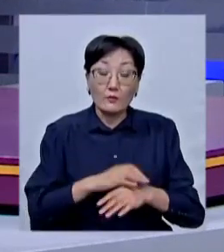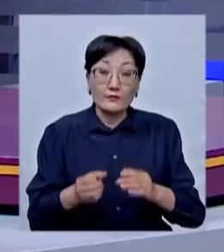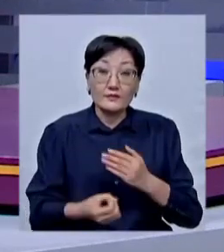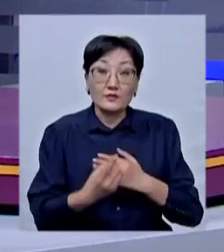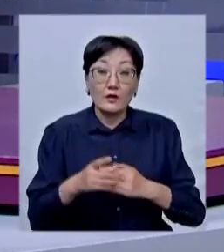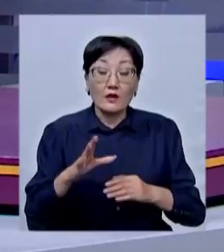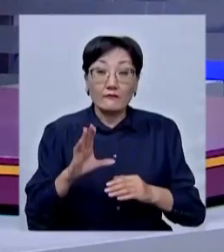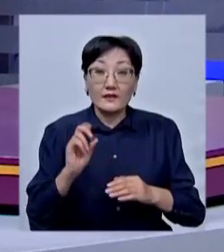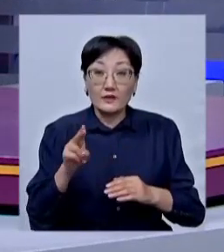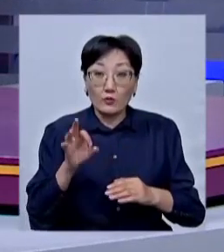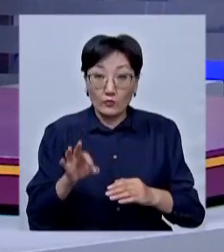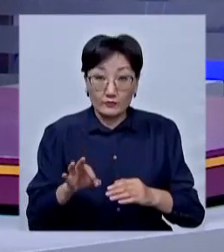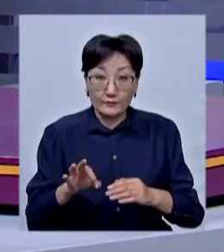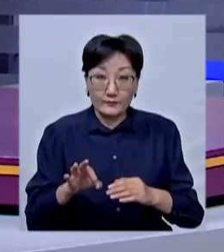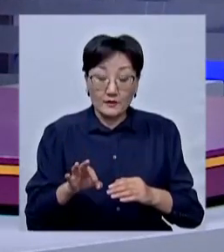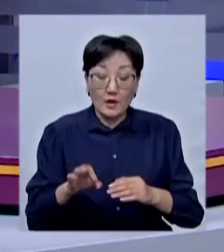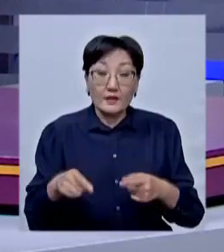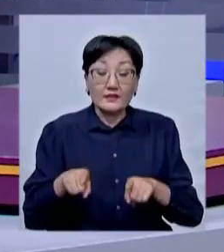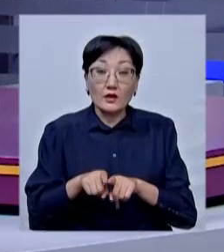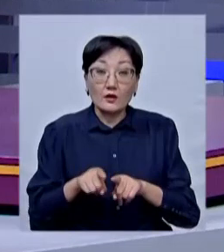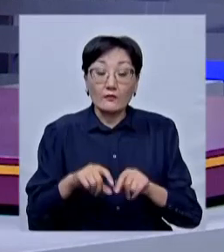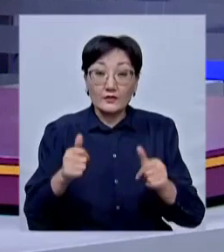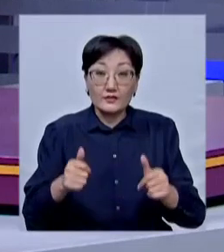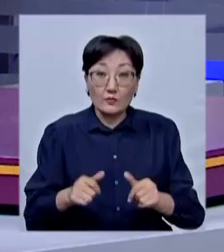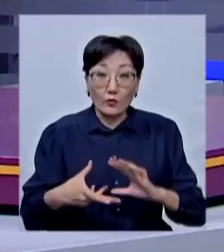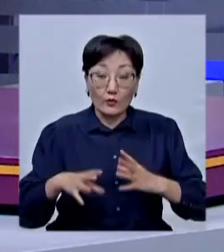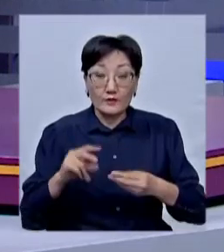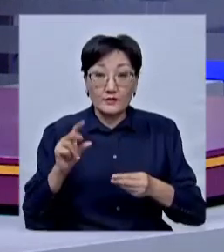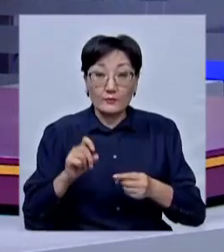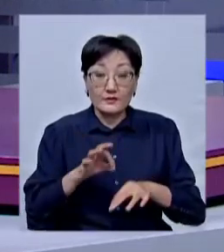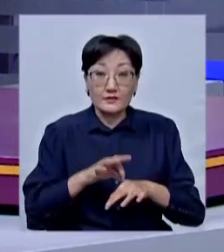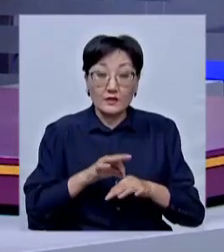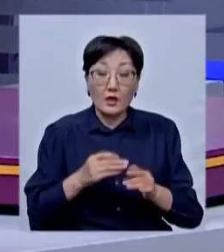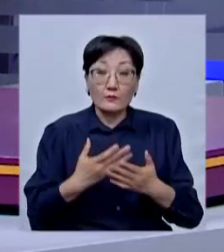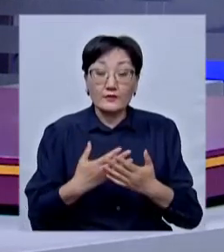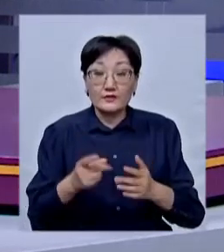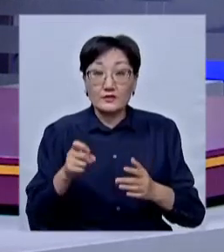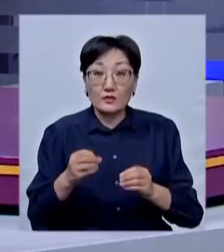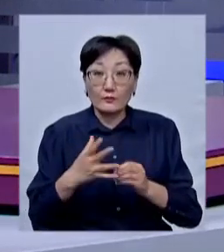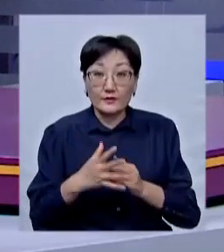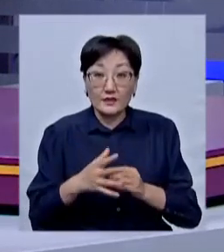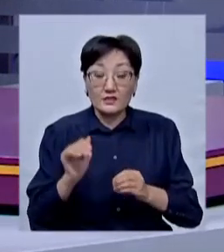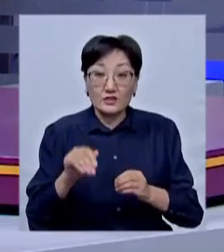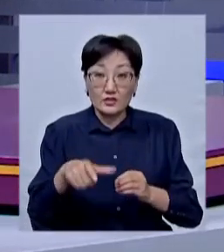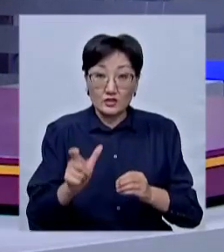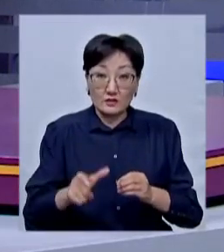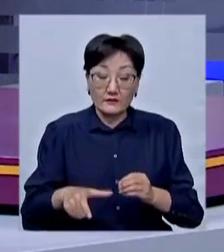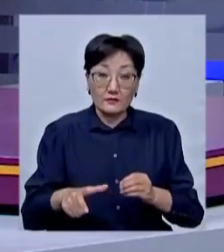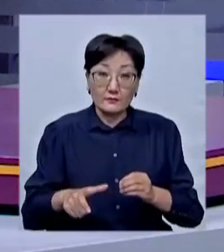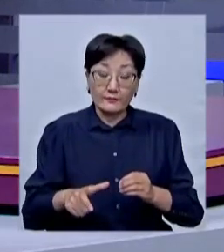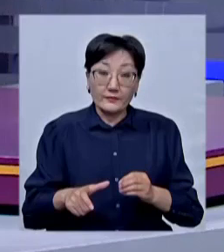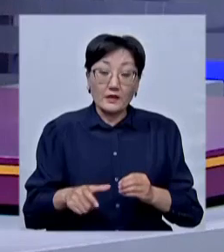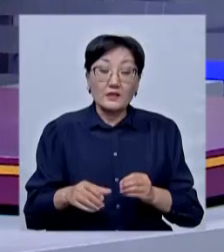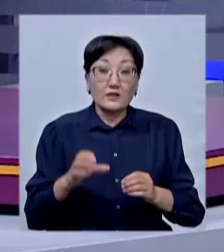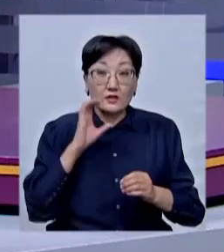обнаружены в Восточно-Казахстанской области. Таким образом, общее число заболевших приблизилось к 115 тысячам человек.